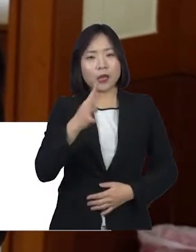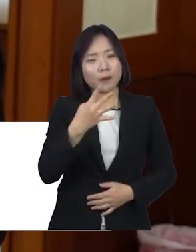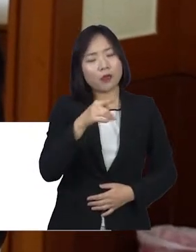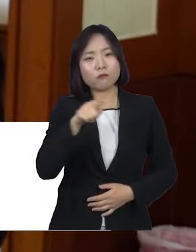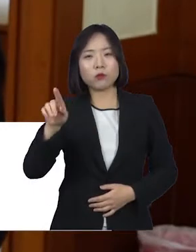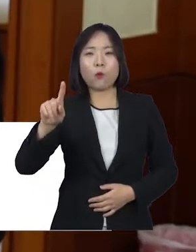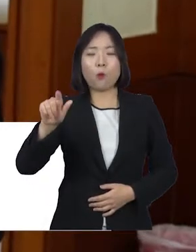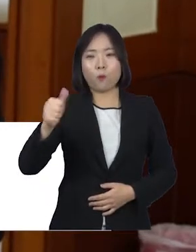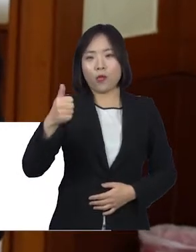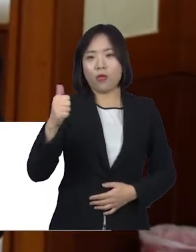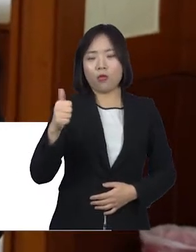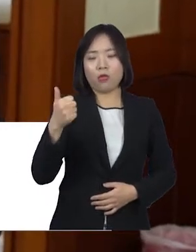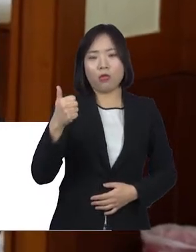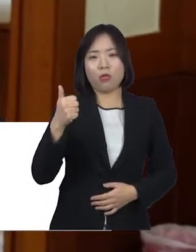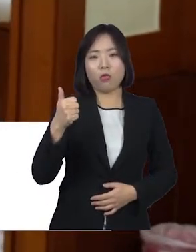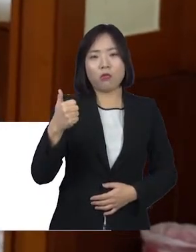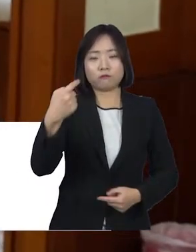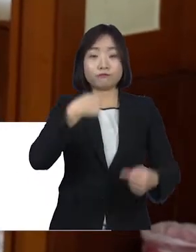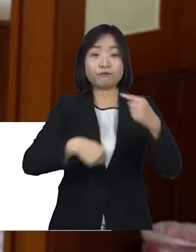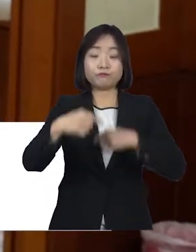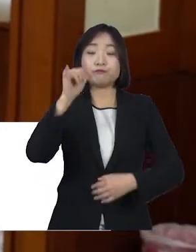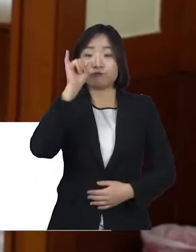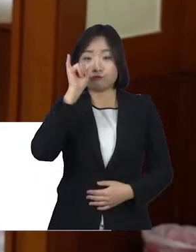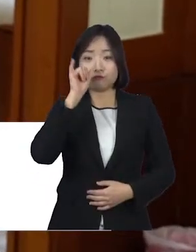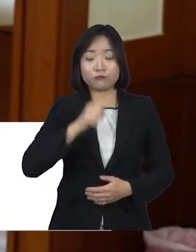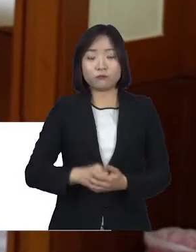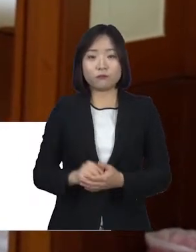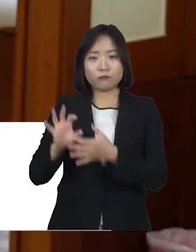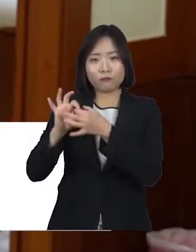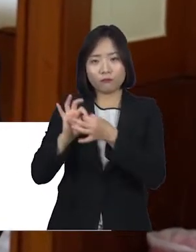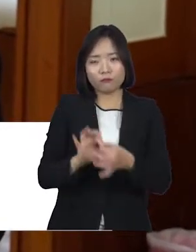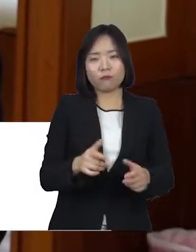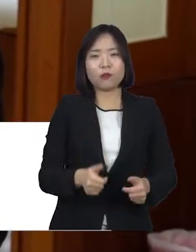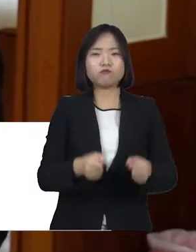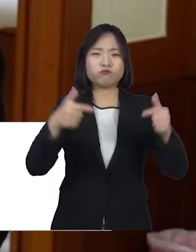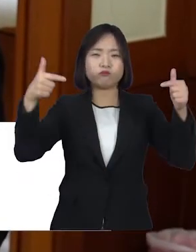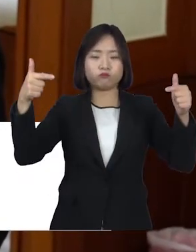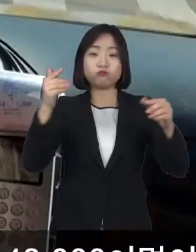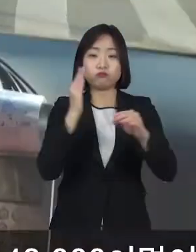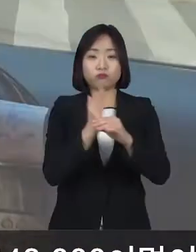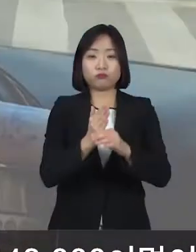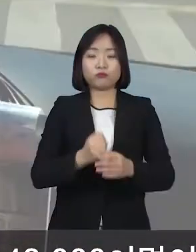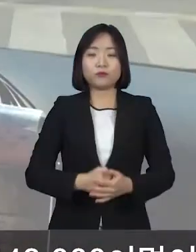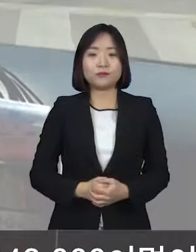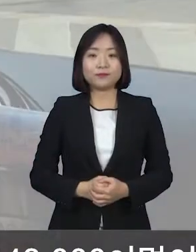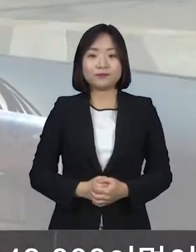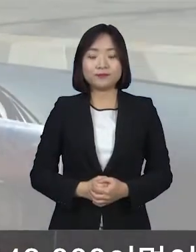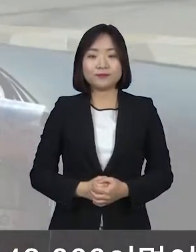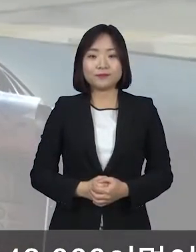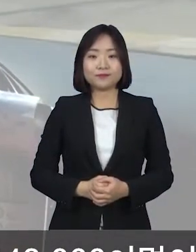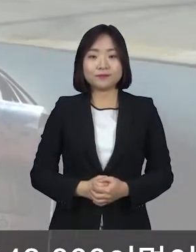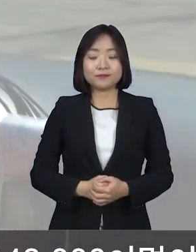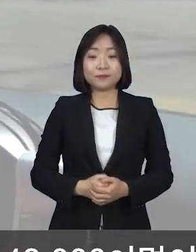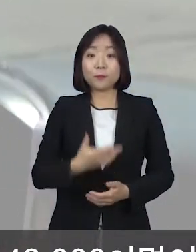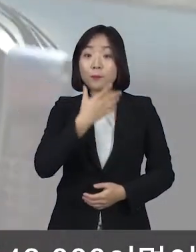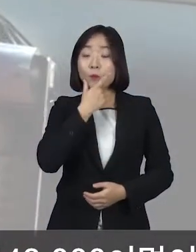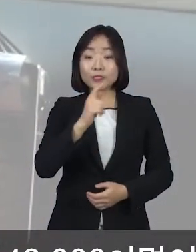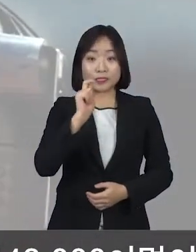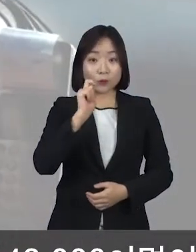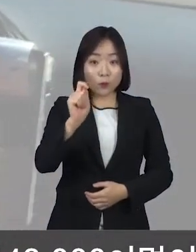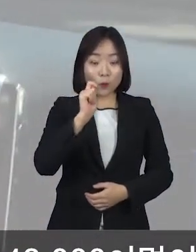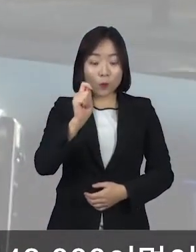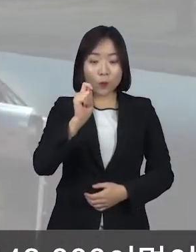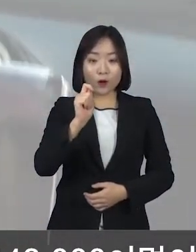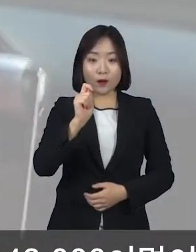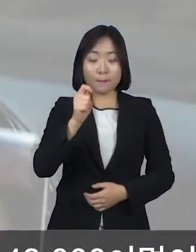500건의 장애인분들이 이용하고 있으며 계속해서 이용률이 증가하고 있습니다. 한편 장애인 콜택시 이용